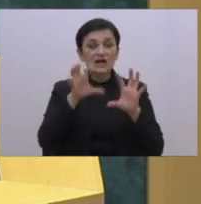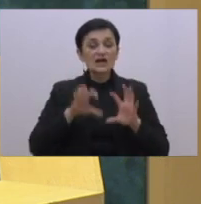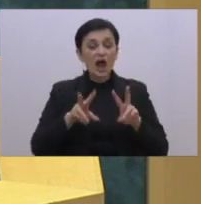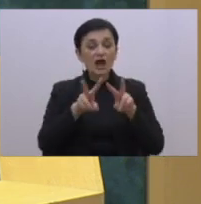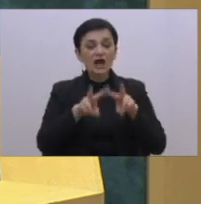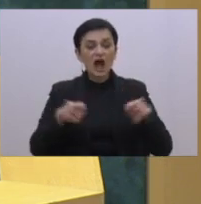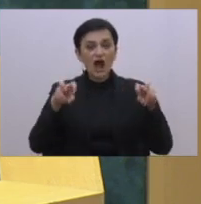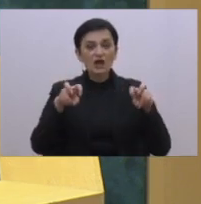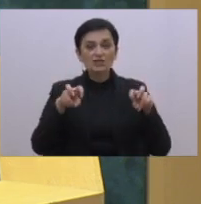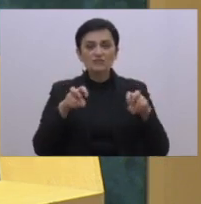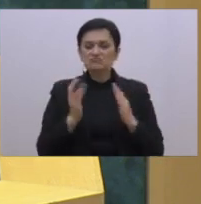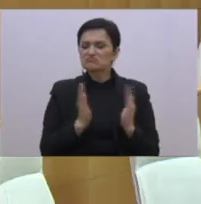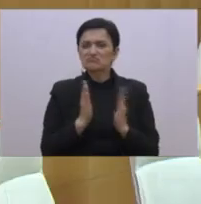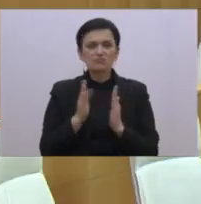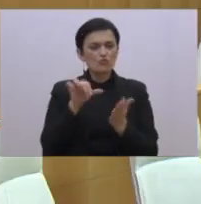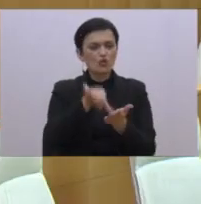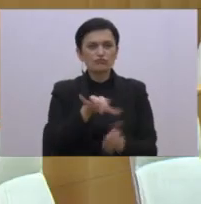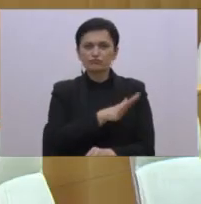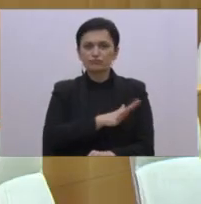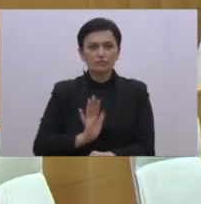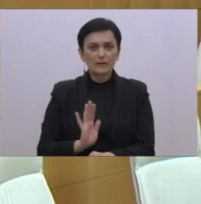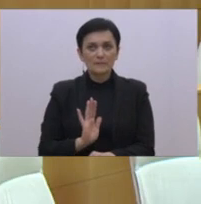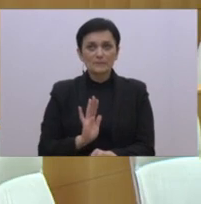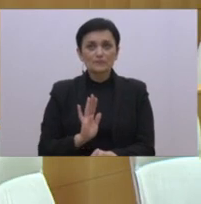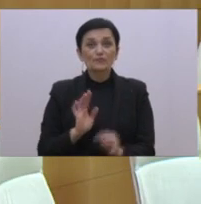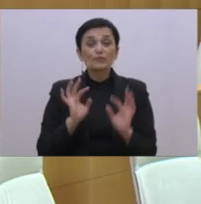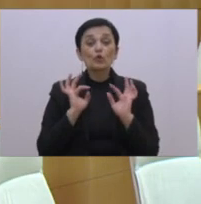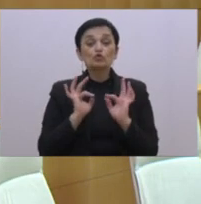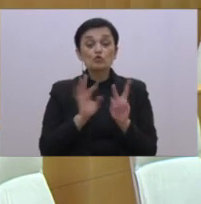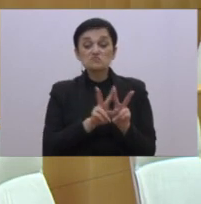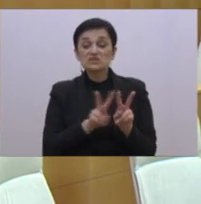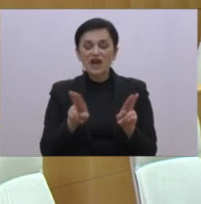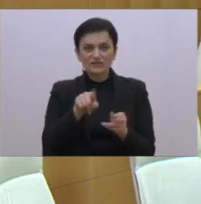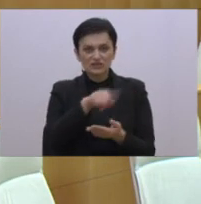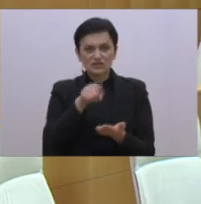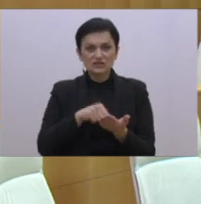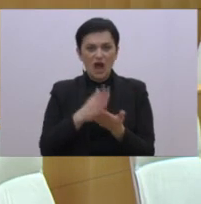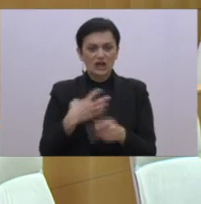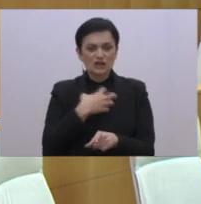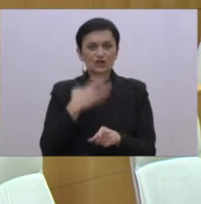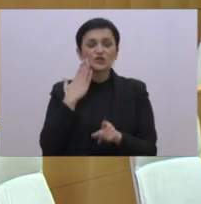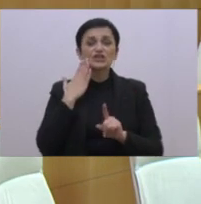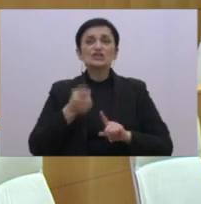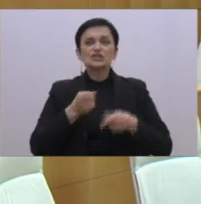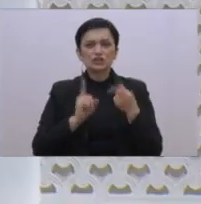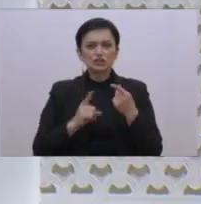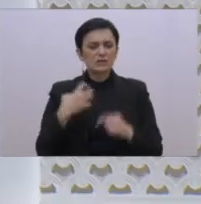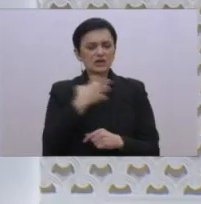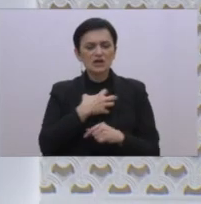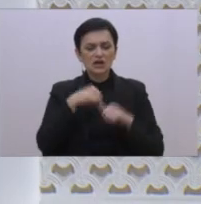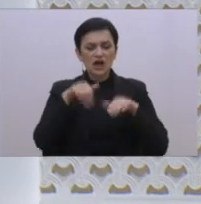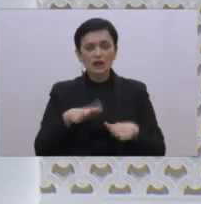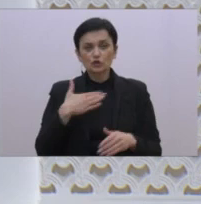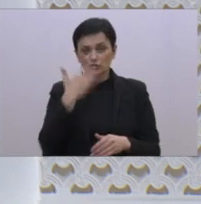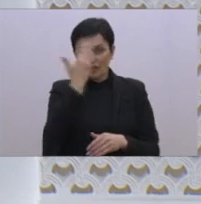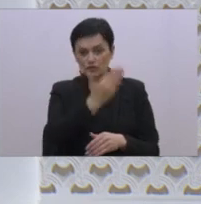განხილვაში თითქმის არ მიუღია მონაწილეობა. Arada sorun edip gazeti sakit kebiya, romlevit sinam düleşi, kadam çöpeti çöni